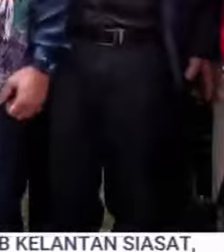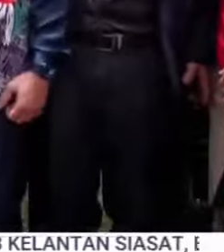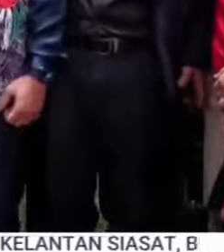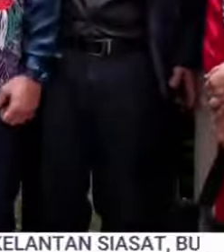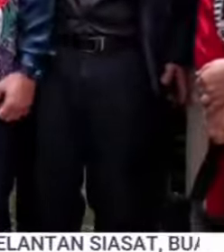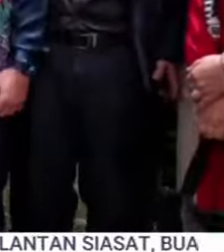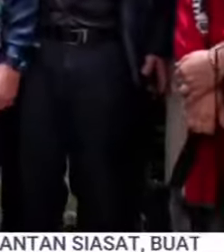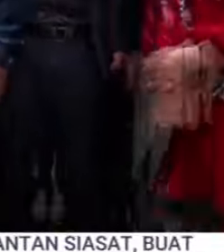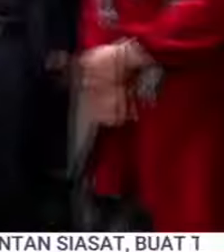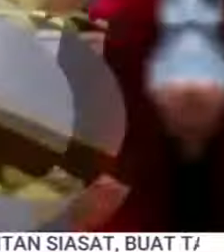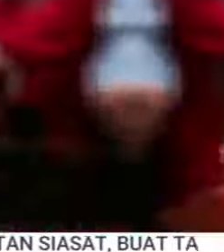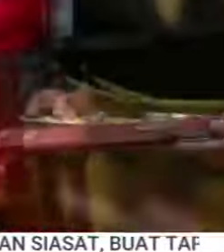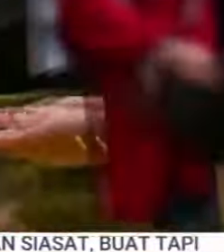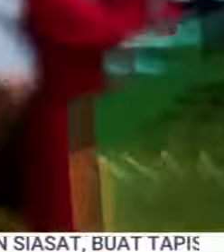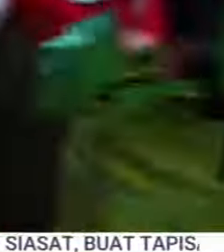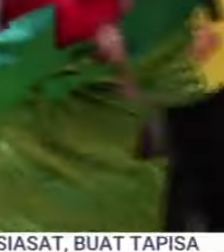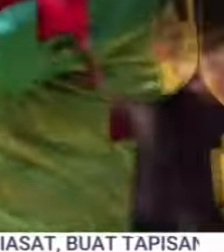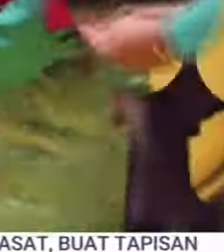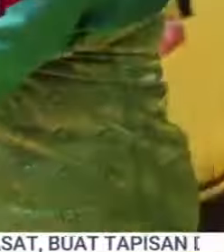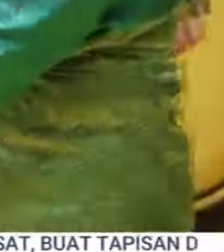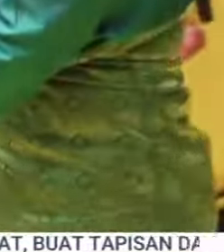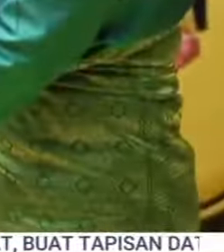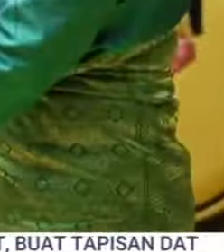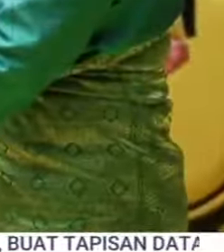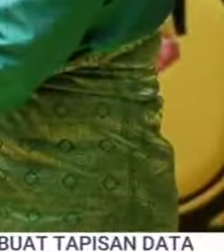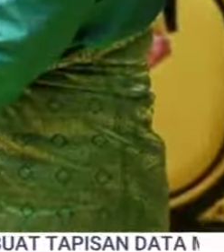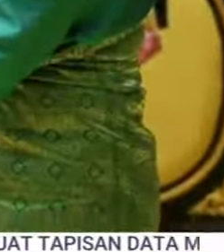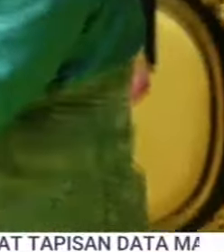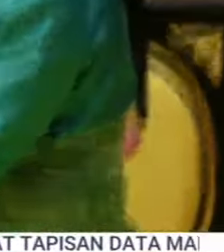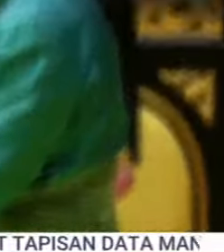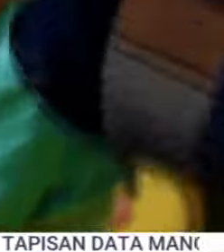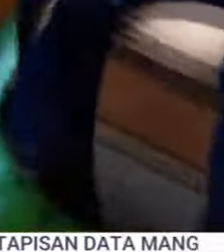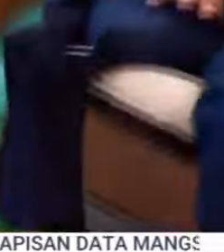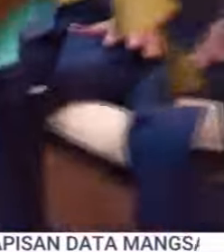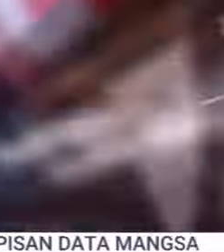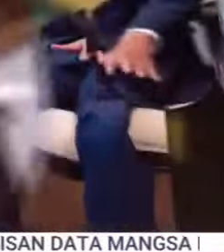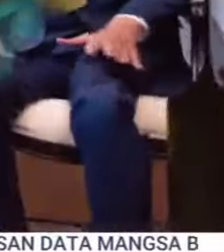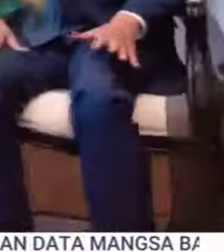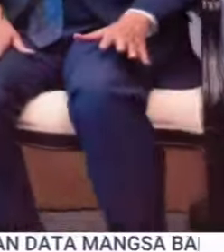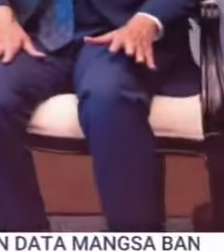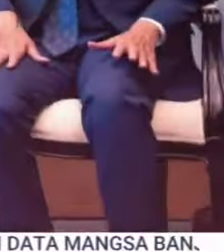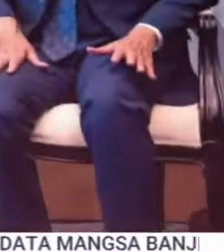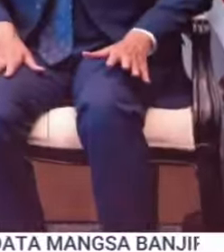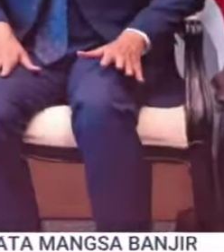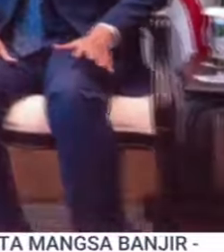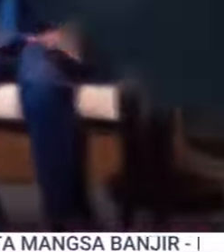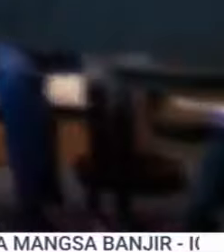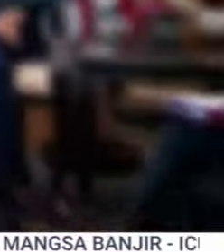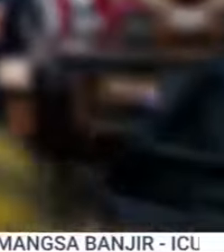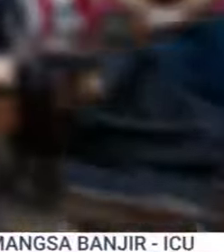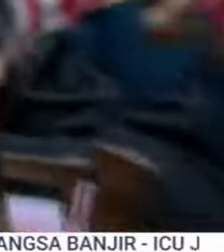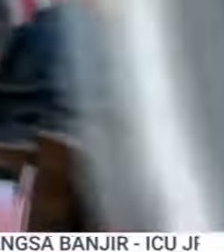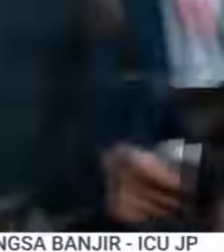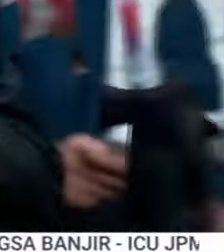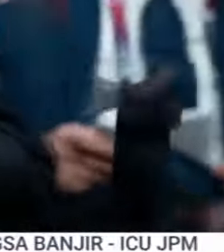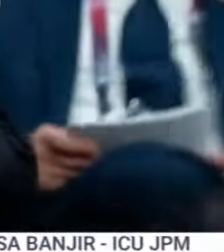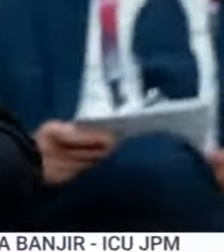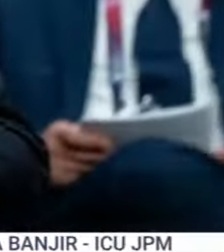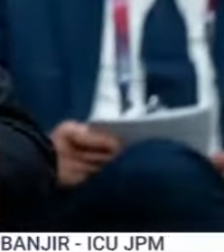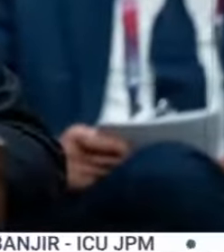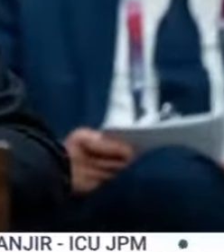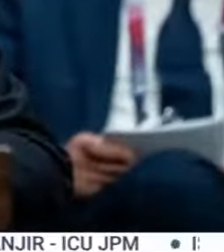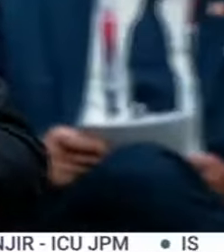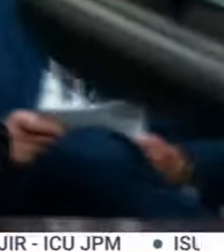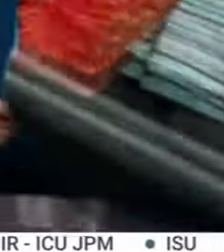Saksikan siaran langsung perasmian penutupan program setahun bersama Kerajaan Madani yang